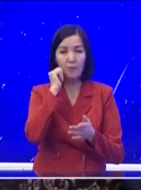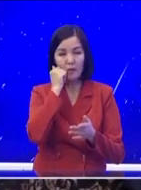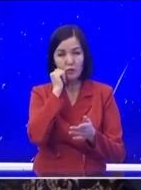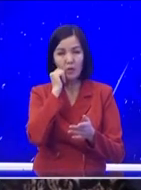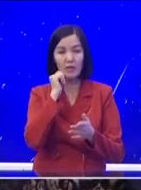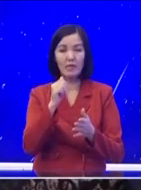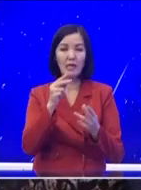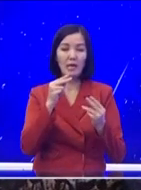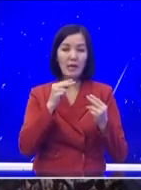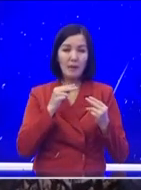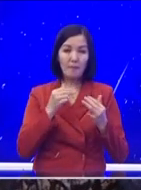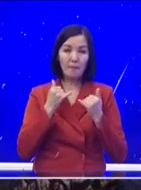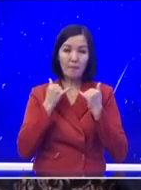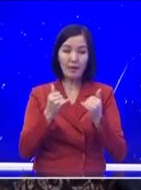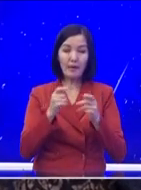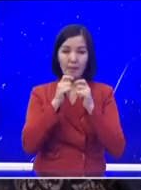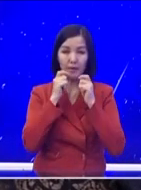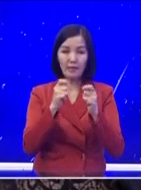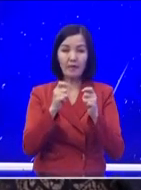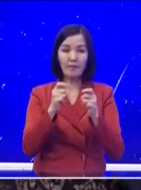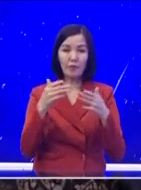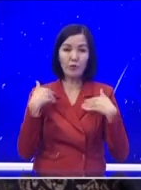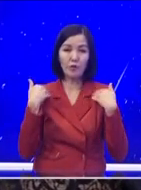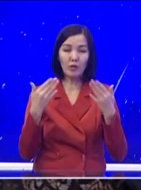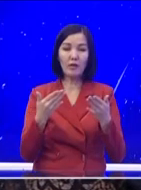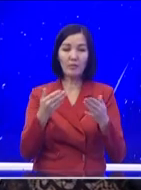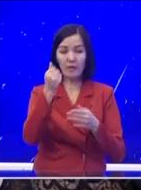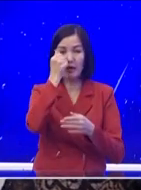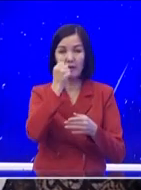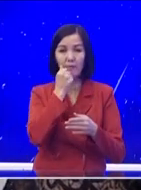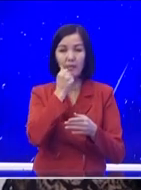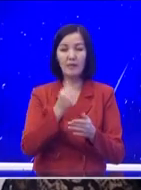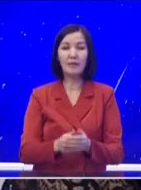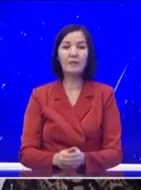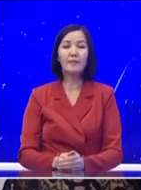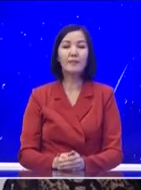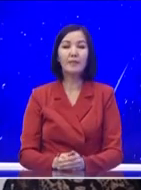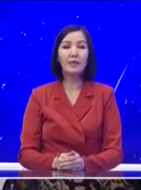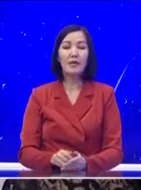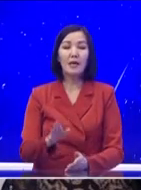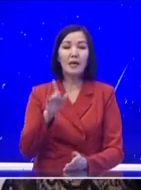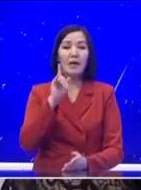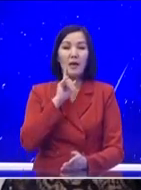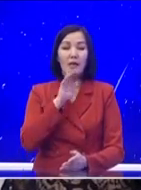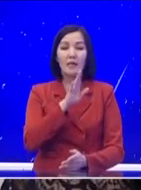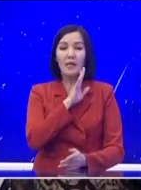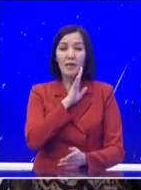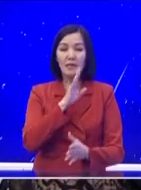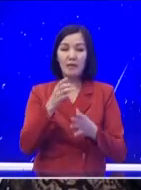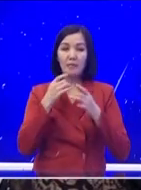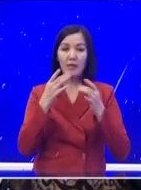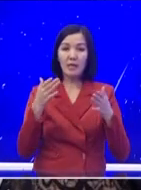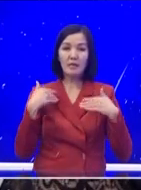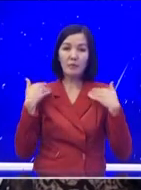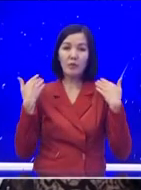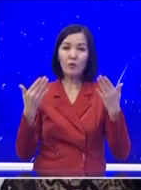жатқан еңбектерімізді марапаттап, құттықтап жатқандарына алғысымыз шексіз. Аналардың келе жатқан мейрамы